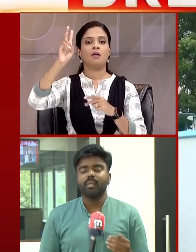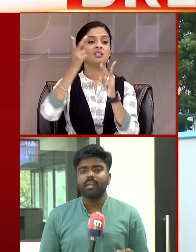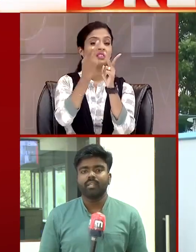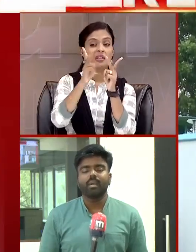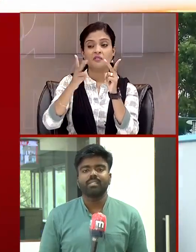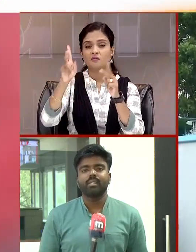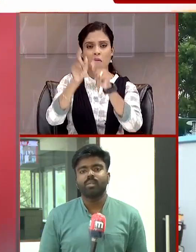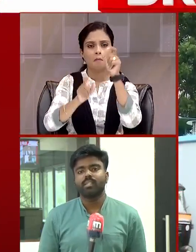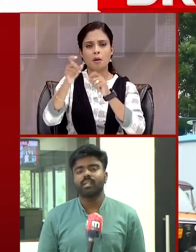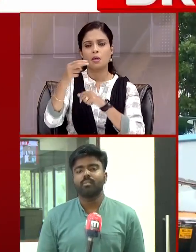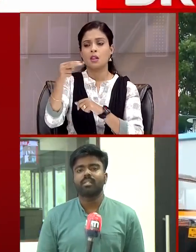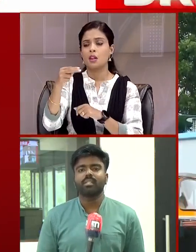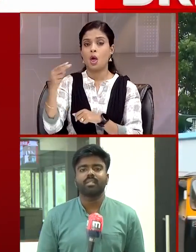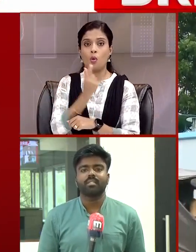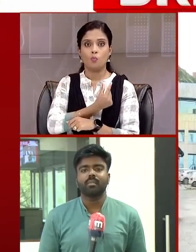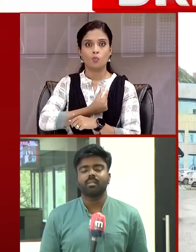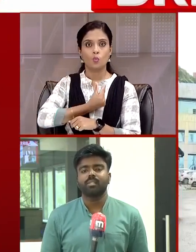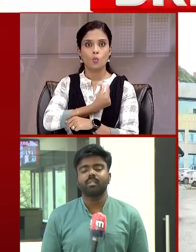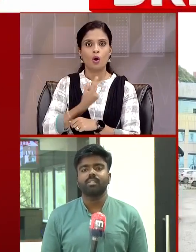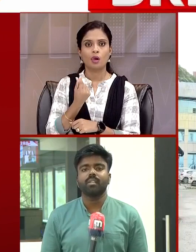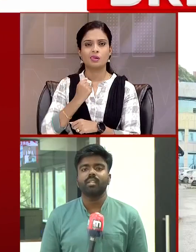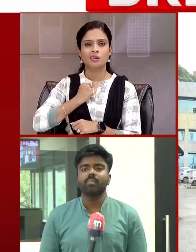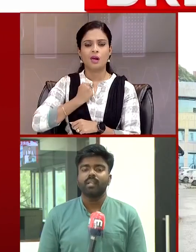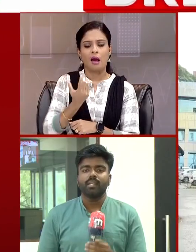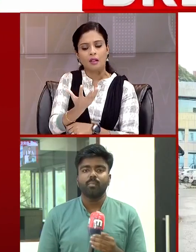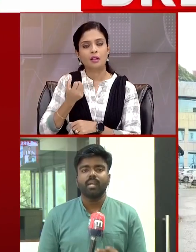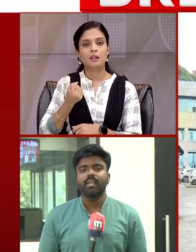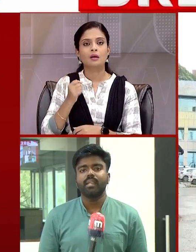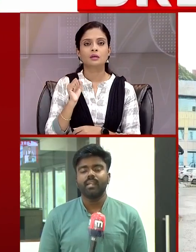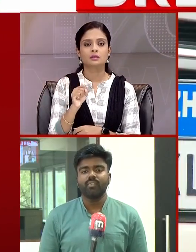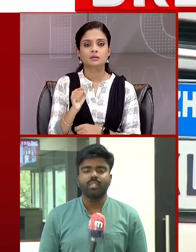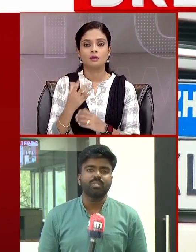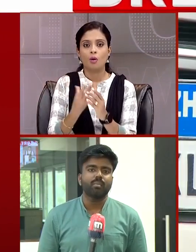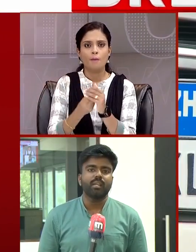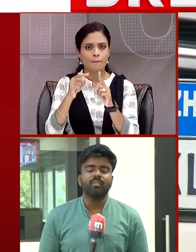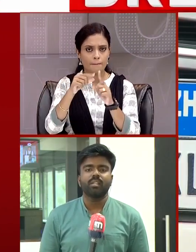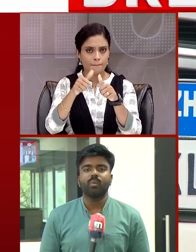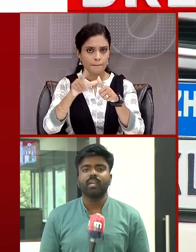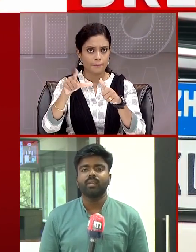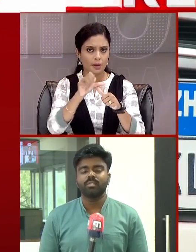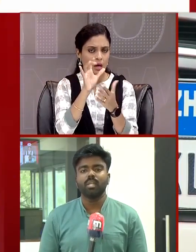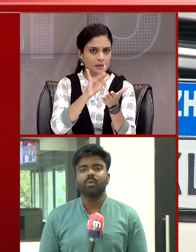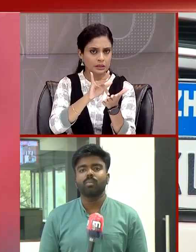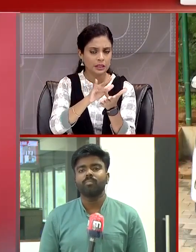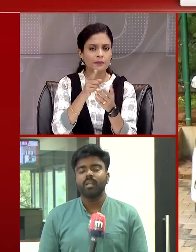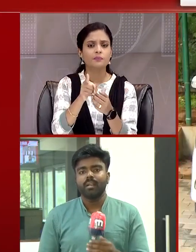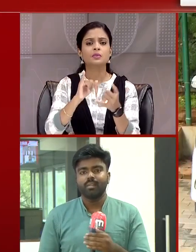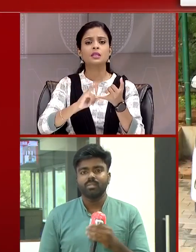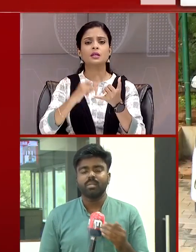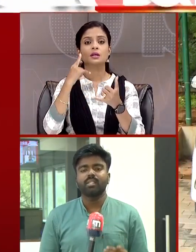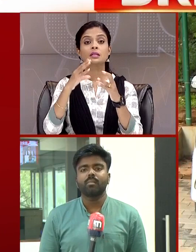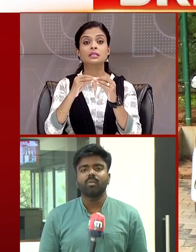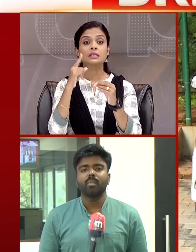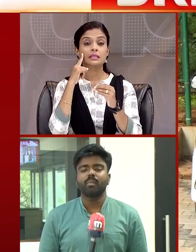തൻ്റെ പേരിലേക്ക് മാറ്റിയിട്ടുണ്ട് എന്നാണ് നമ്മൾ നടത്തിയ അന്വേഷണത്തിൽ വ്യക്തമാകുന്നത്. മറ്റൊരു കാര്യം, ഈ പാലായിലെ LDF നിയോജക മണ്ഡല കമ്പനർ കൂടിയായ സിബി കോട്ടുപുറം ഈ